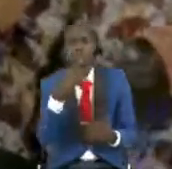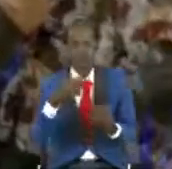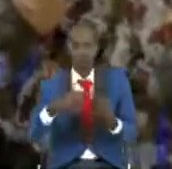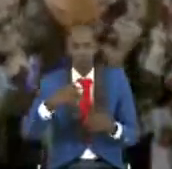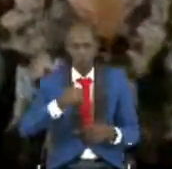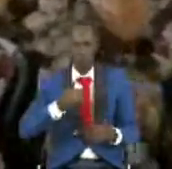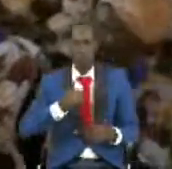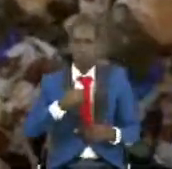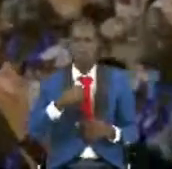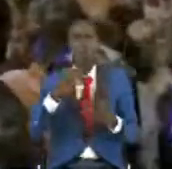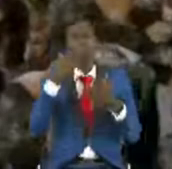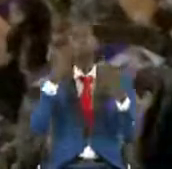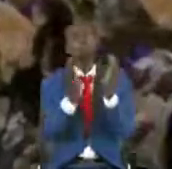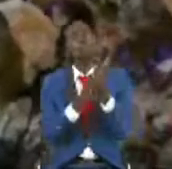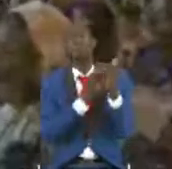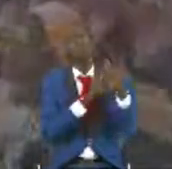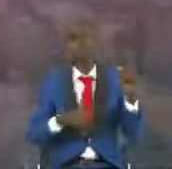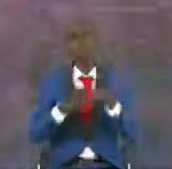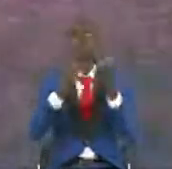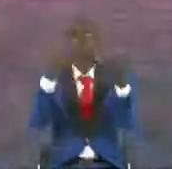Dieu, la rédemption vient pour toi.